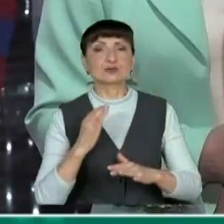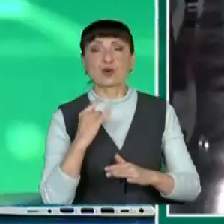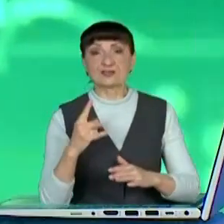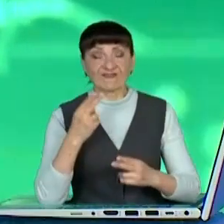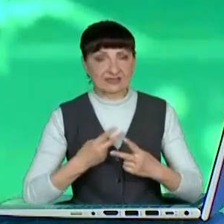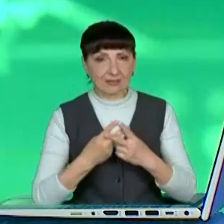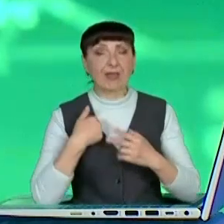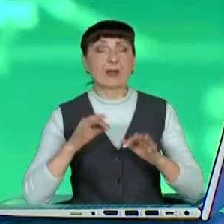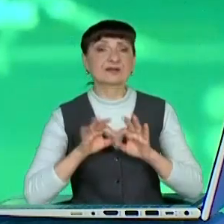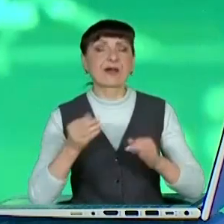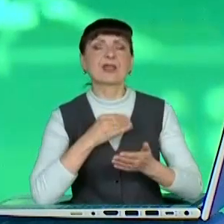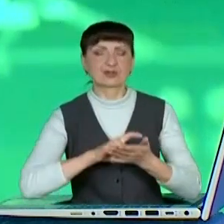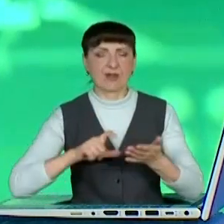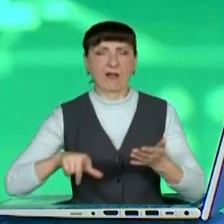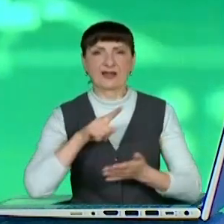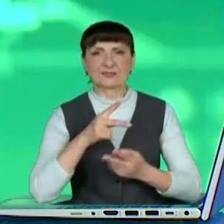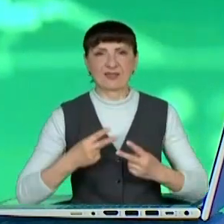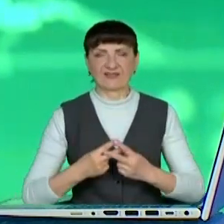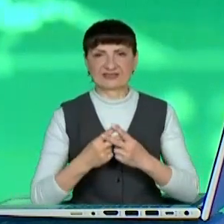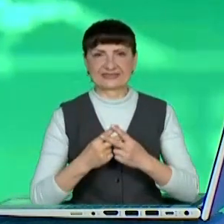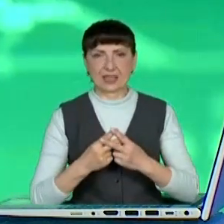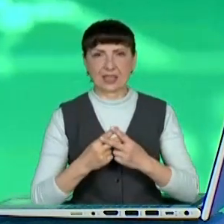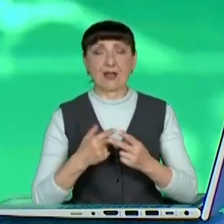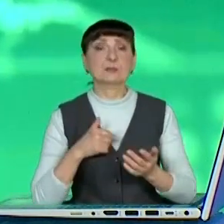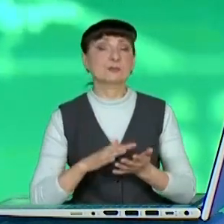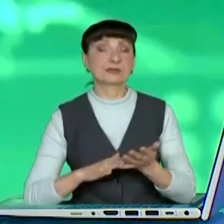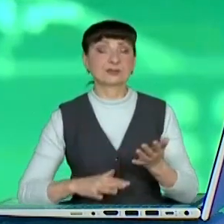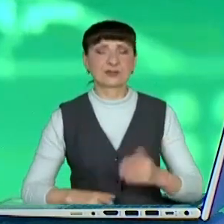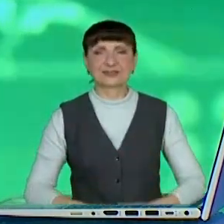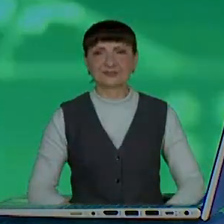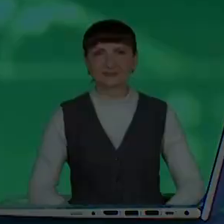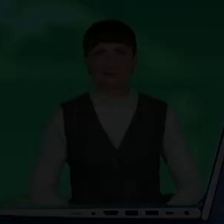Астане, нам рассказала наш столичный корреспондент Даля Насипова. Мы продолжаем выпуск.